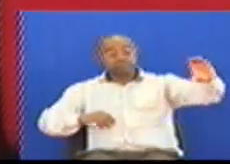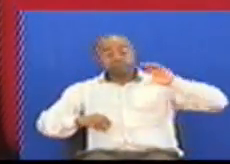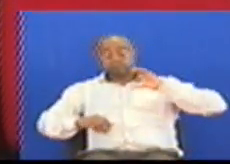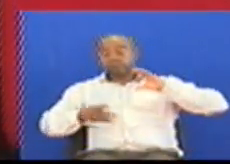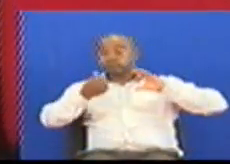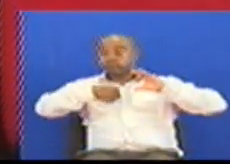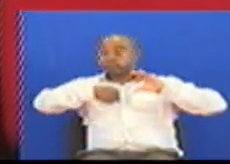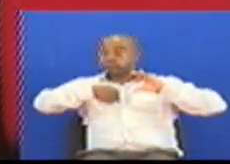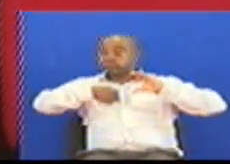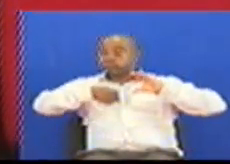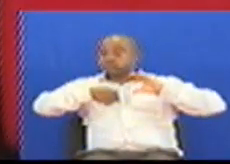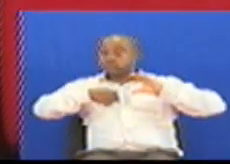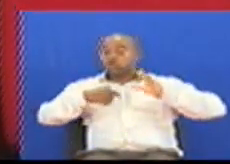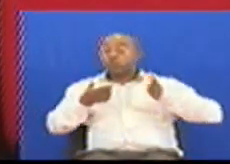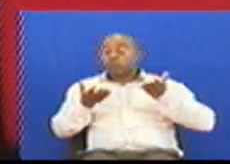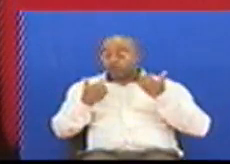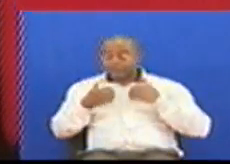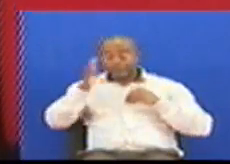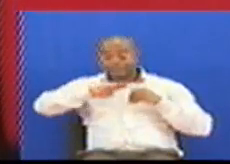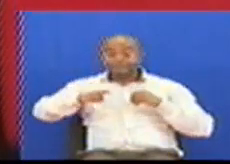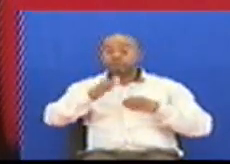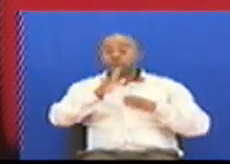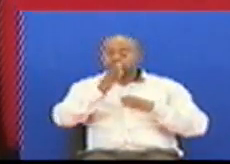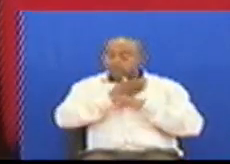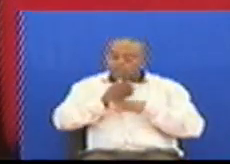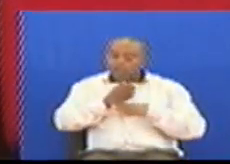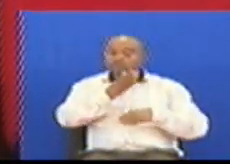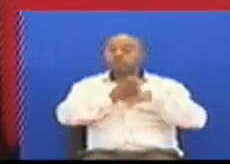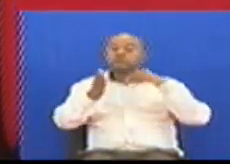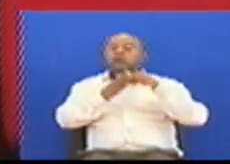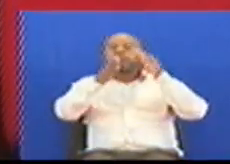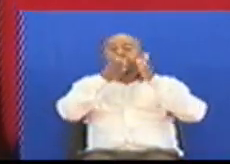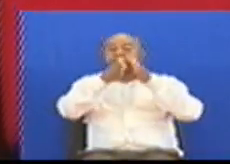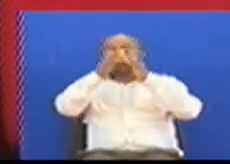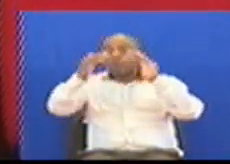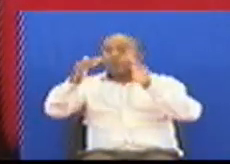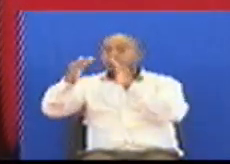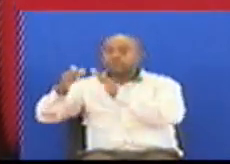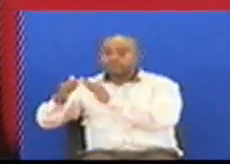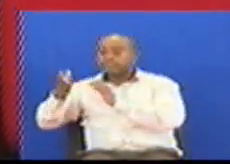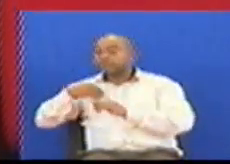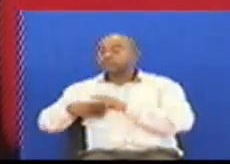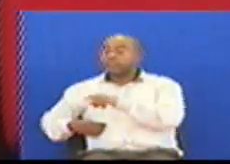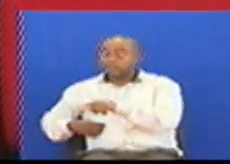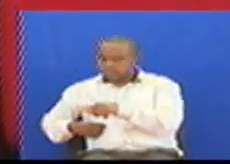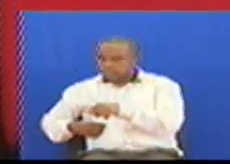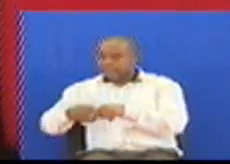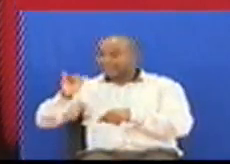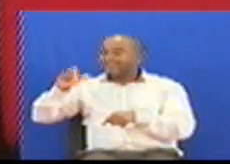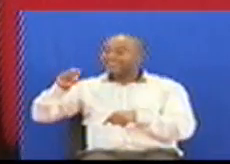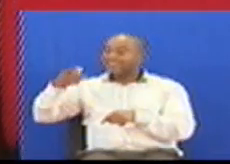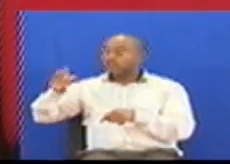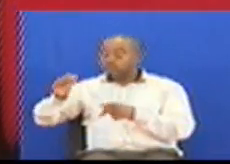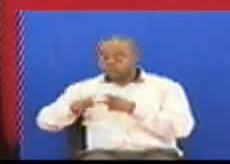zimesaidia kukamilisha maboma ya shule ya sekondari ya Ilangu shilingi milioni 127, shule ya sekondari ya Mishamo